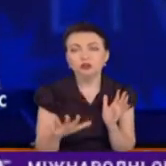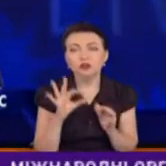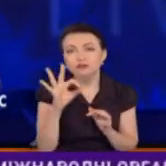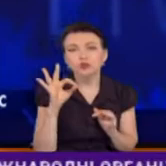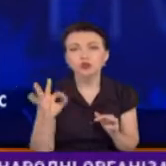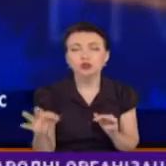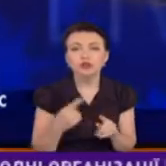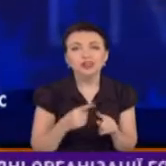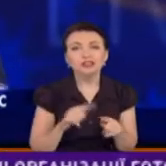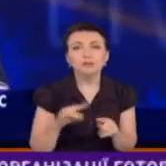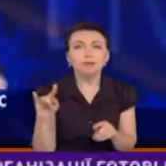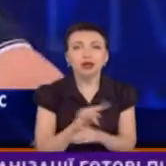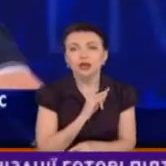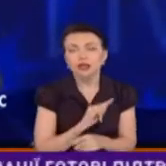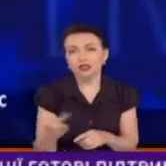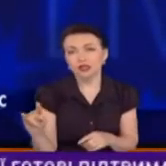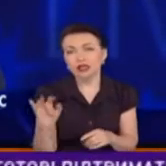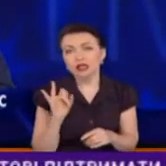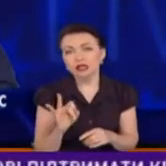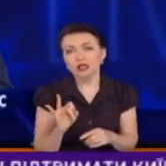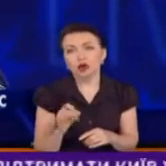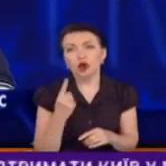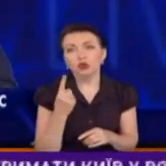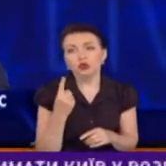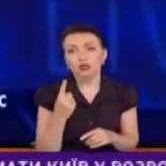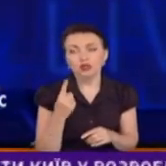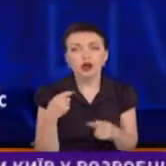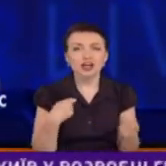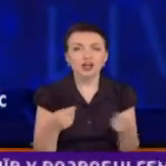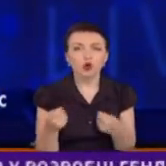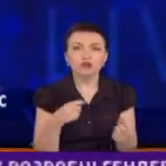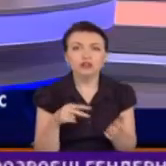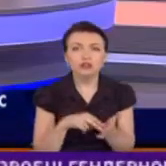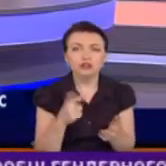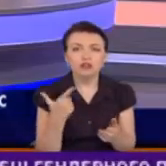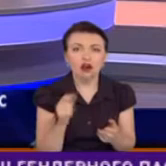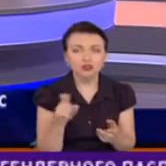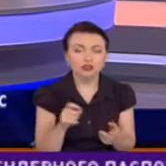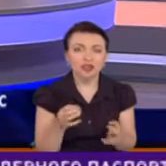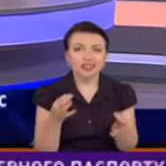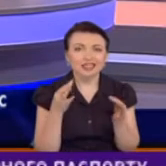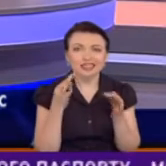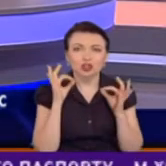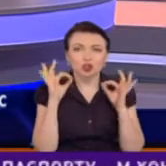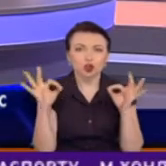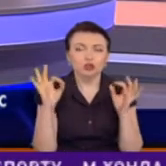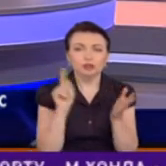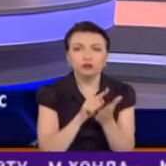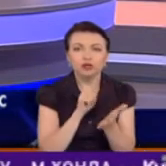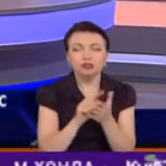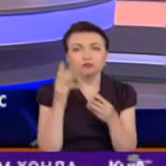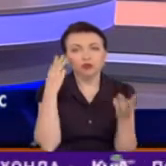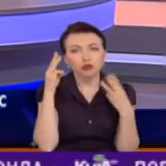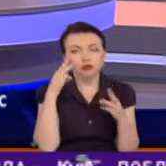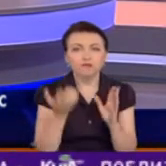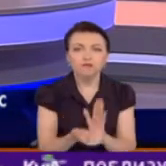– це брехні і виключно одне – ринкова якась ціна на газ і жодних зобов'язань по модернізації, по